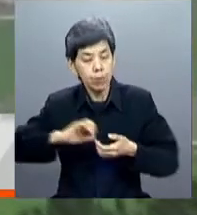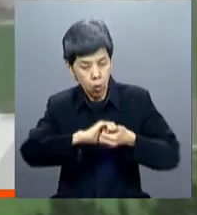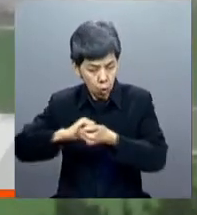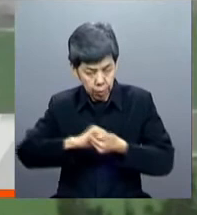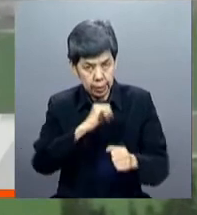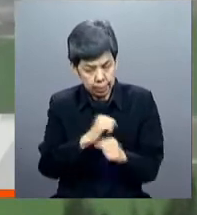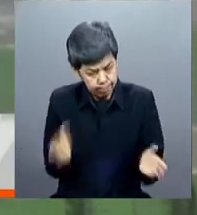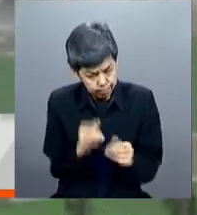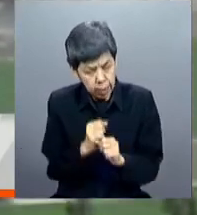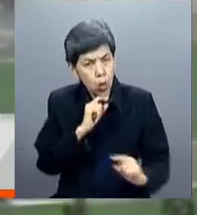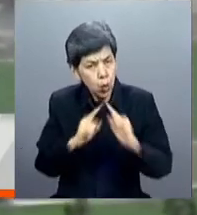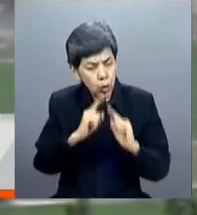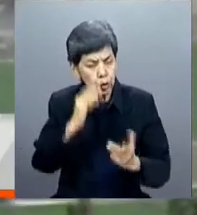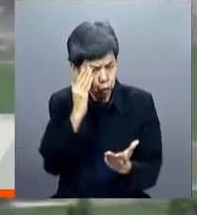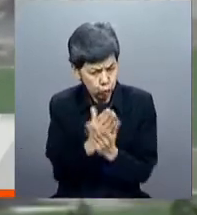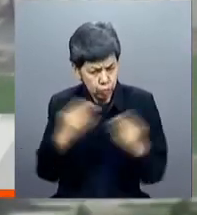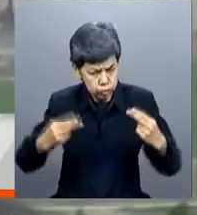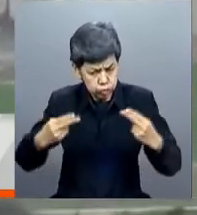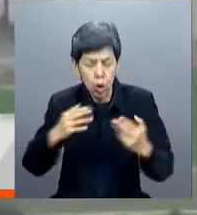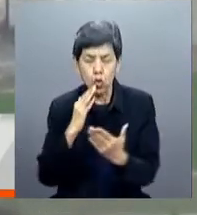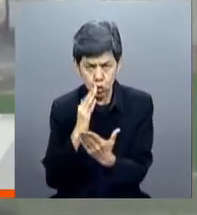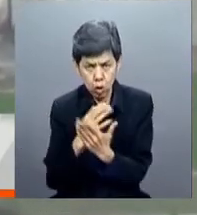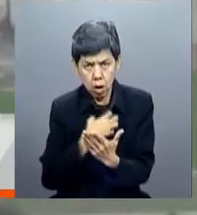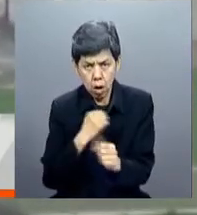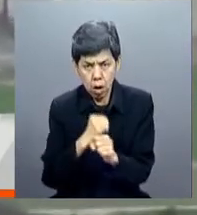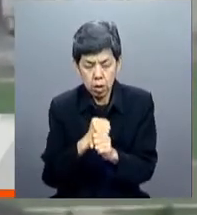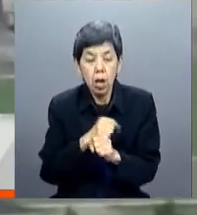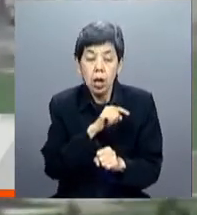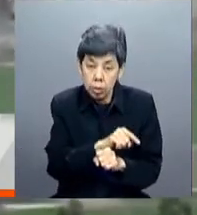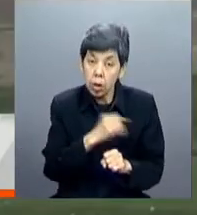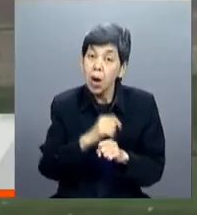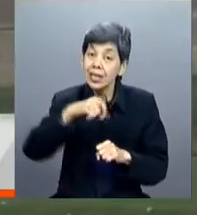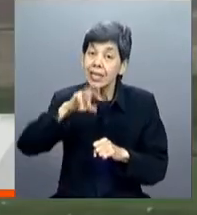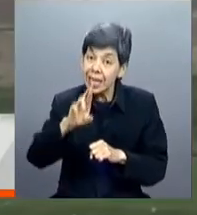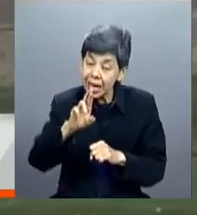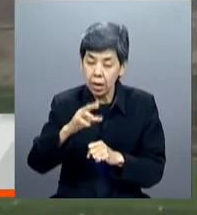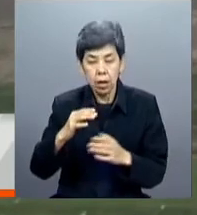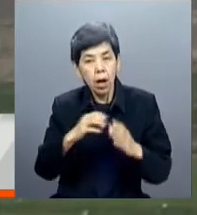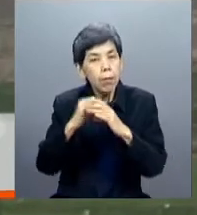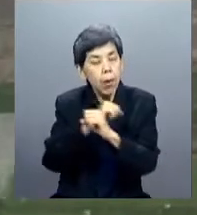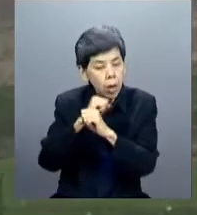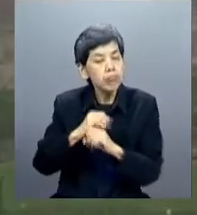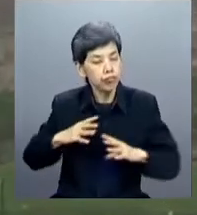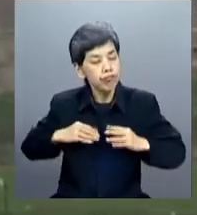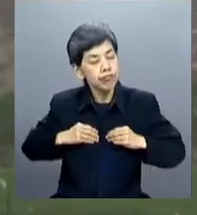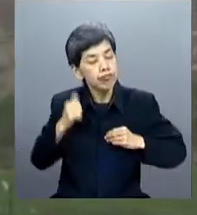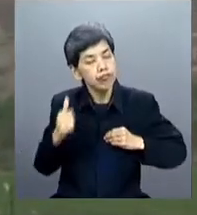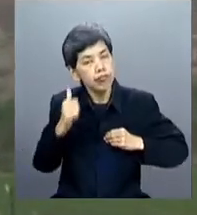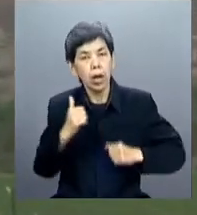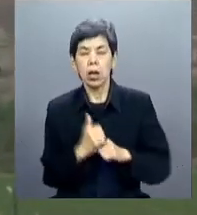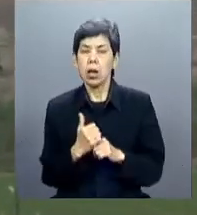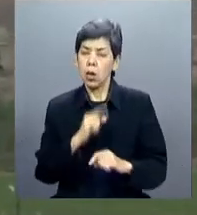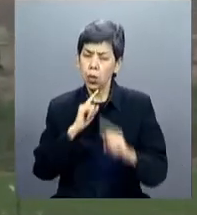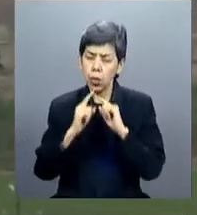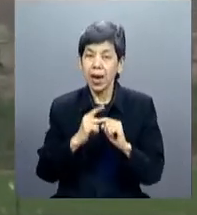ลักดันให้เกิดข้อตกลงหยุดยิงชั่วคราวขึ้นในซีเรียซึ่งทั้งฝ่ายรัฐบาลซีเรียและฝ่ายต่อต้านต่างให้การยอมรับแต่ข้อตกล